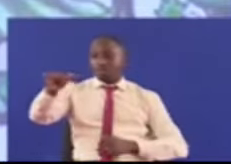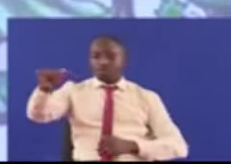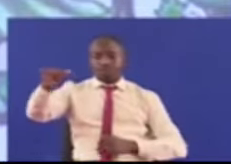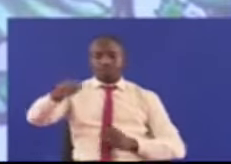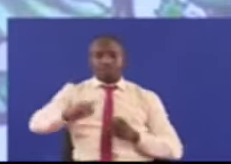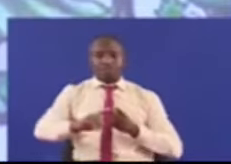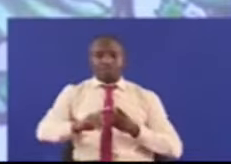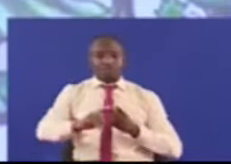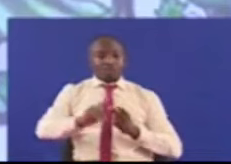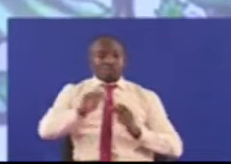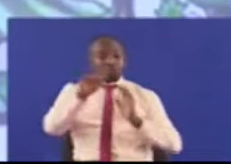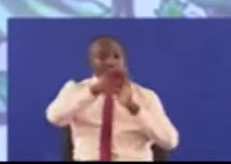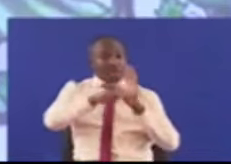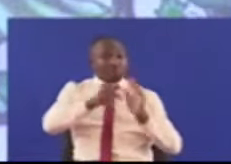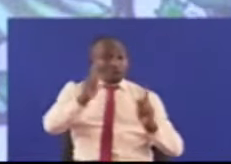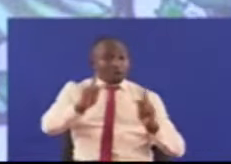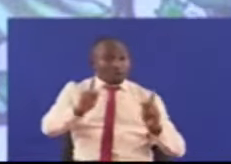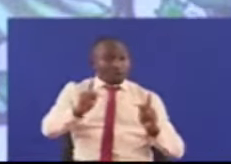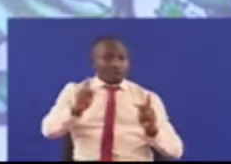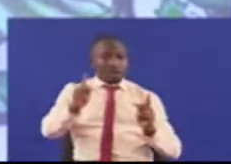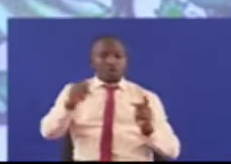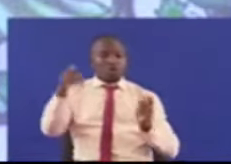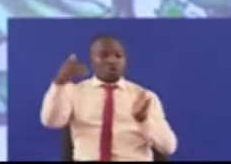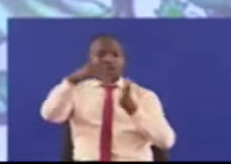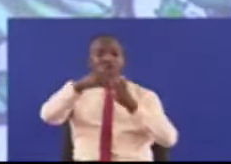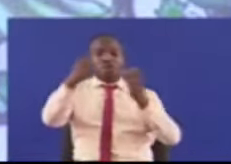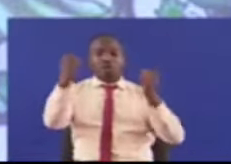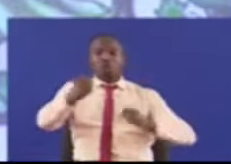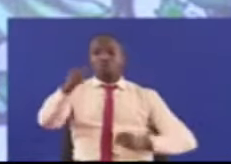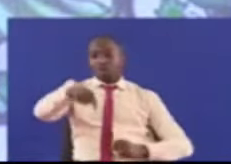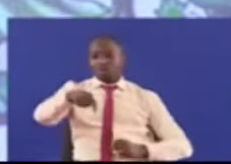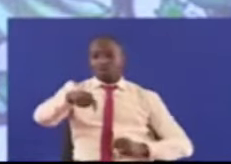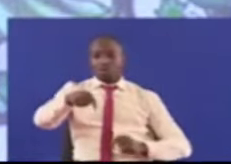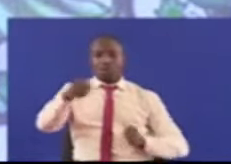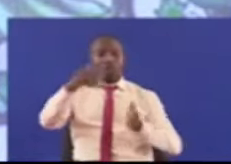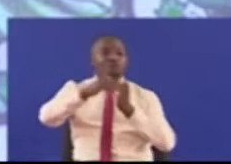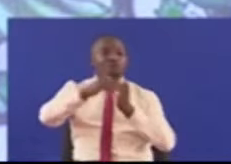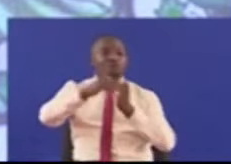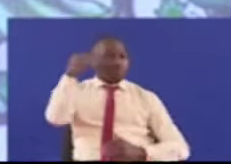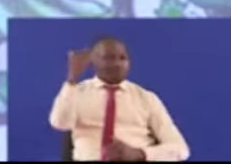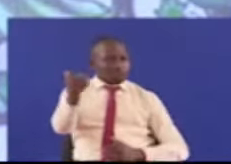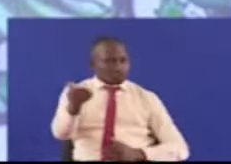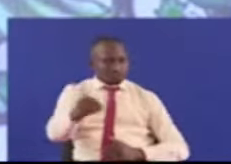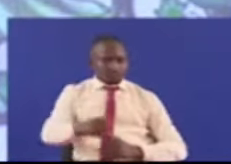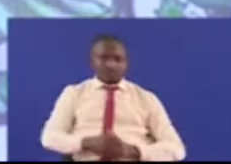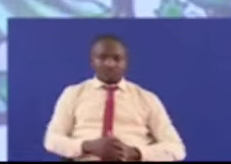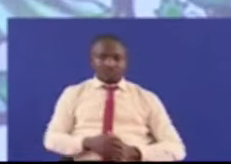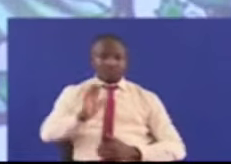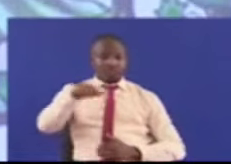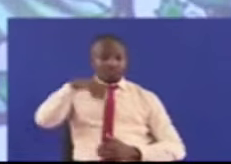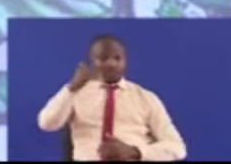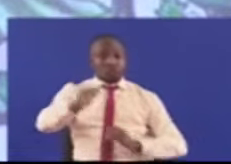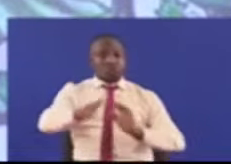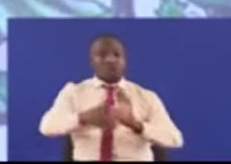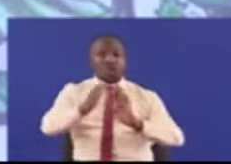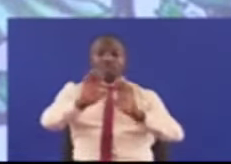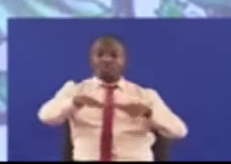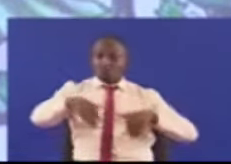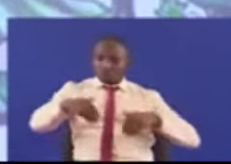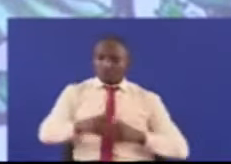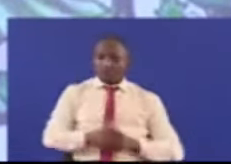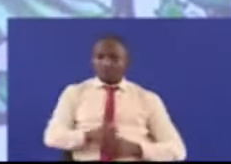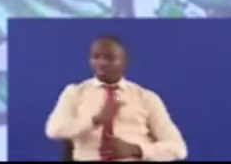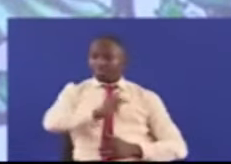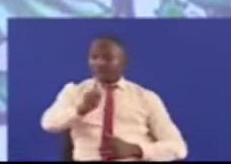ule utaratibu wa kawaida, manake hapa tungefika kesho na bunge linaanza asubuhi. Na ikiwa rais